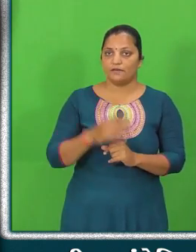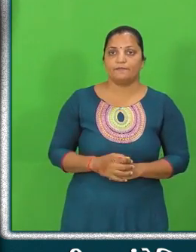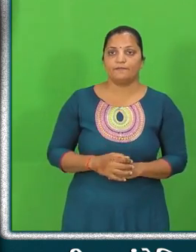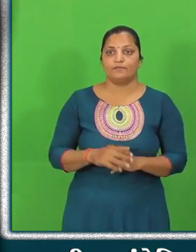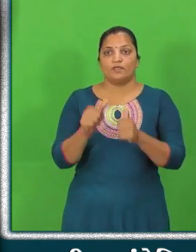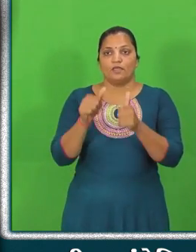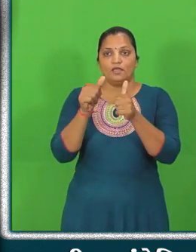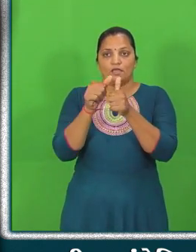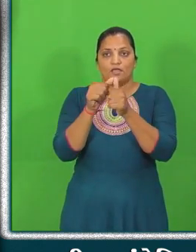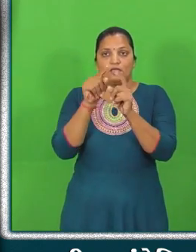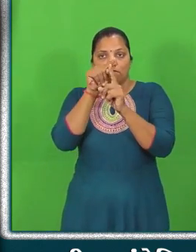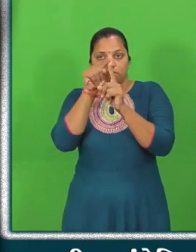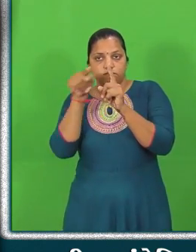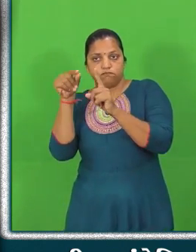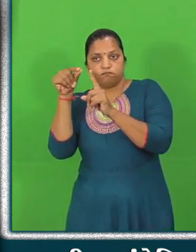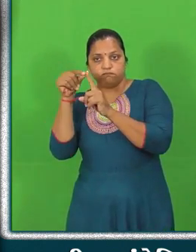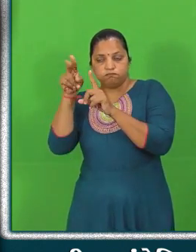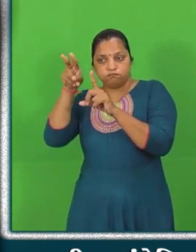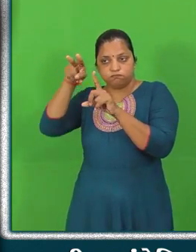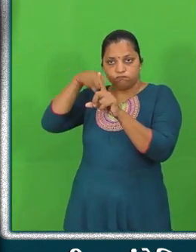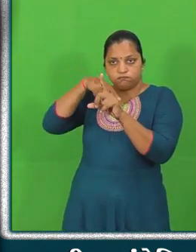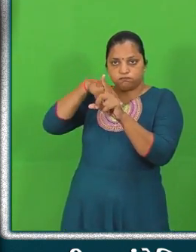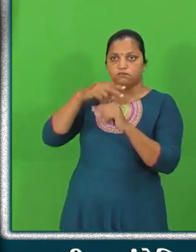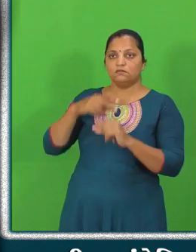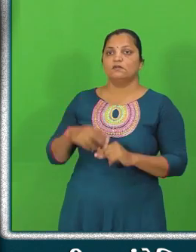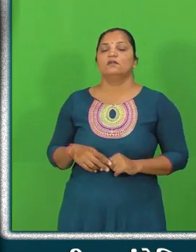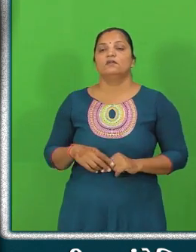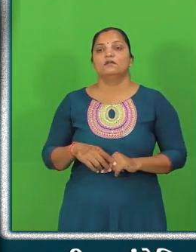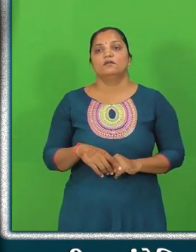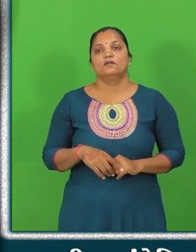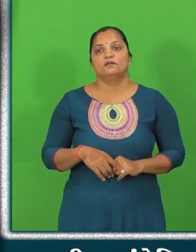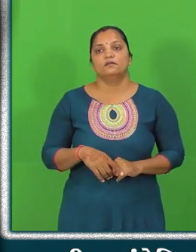એ ઈ પર આપાત થતું કિરણ